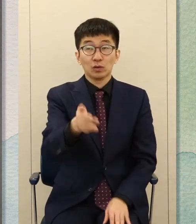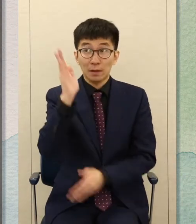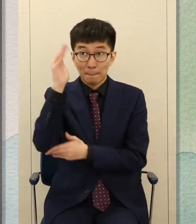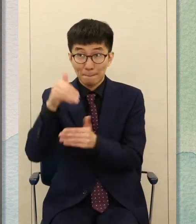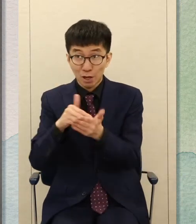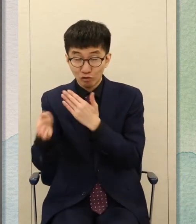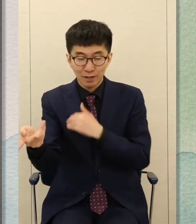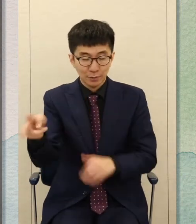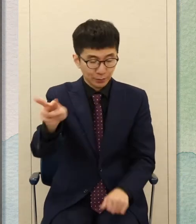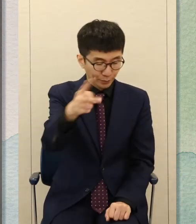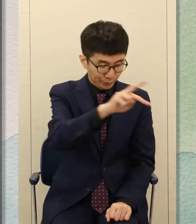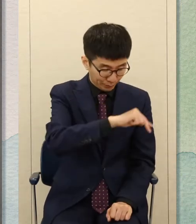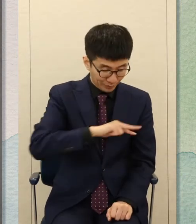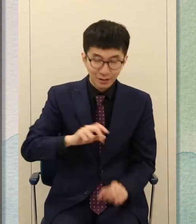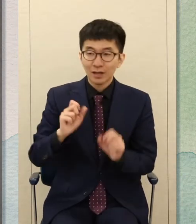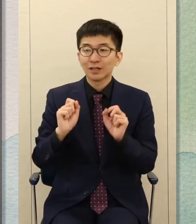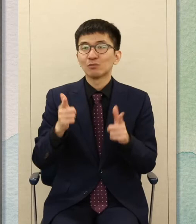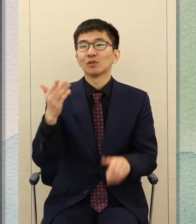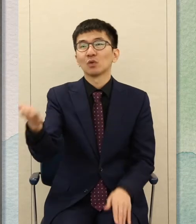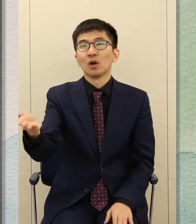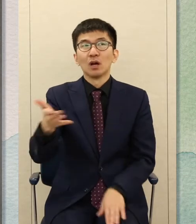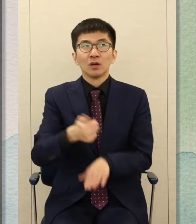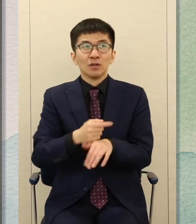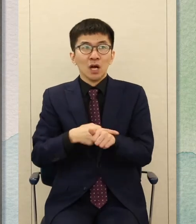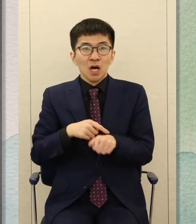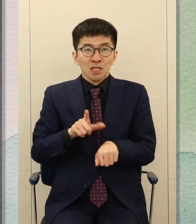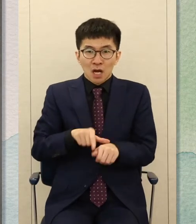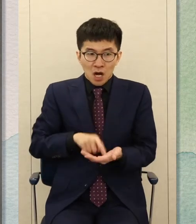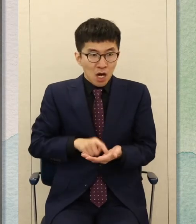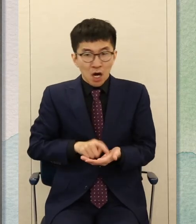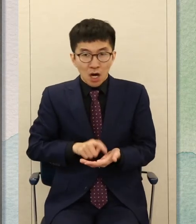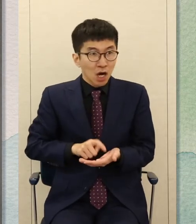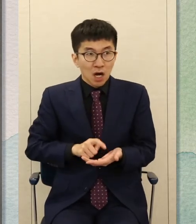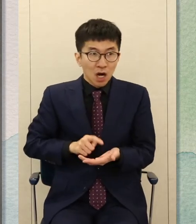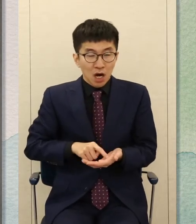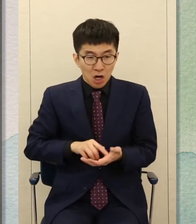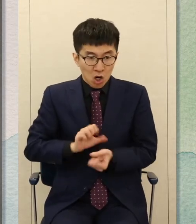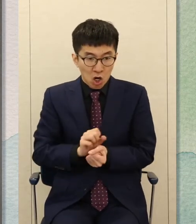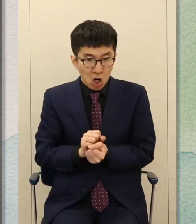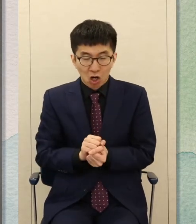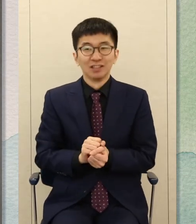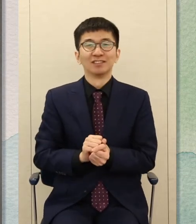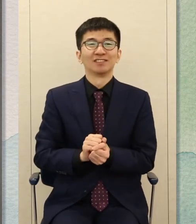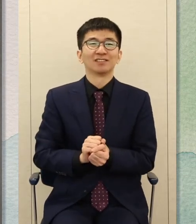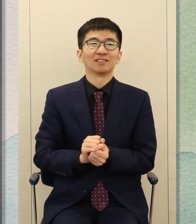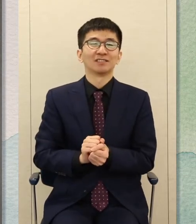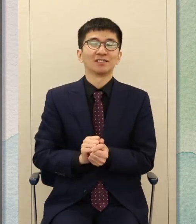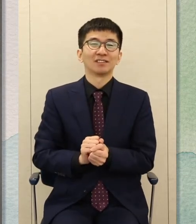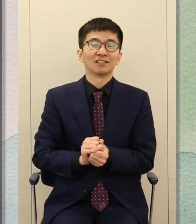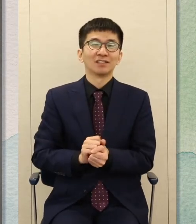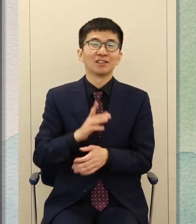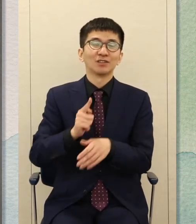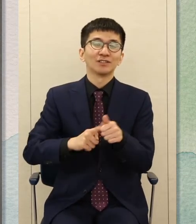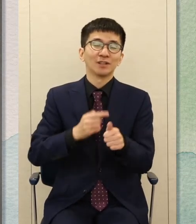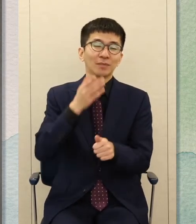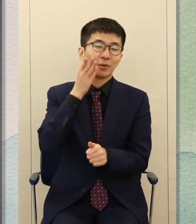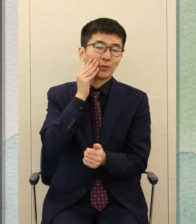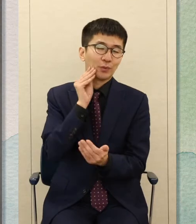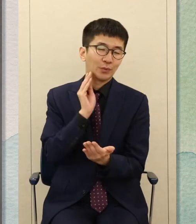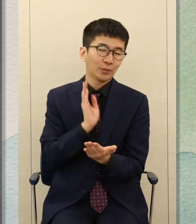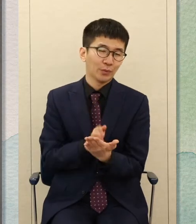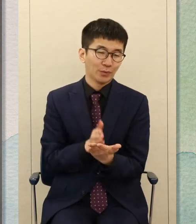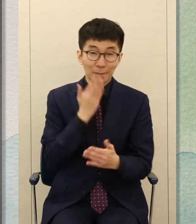기회를 드릴게요. 예, 그러면 무조건 조리 있게 돼요. 시간이 지나면요. 그러니까 땡 하면 그냥 넘어가는 거예요. 예, 그런 식으로